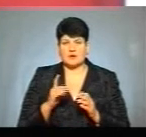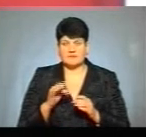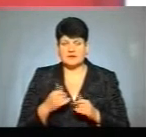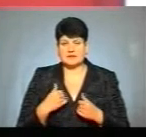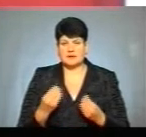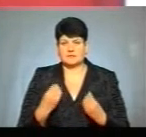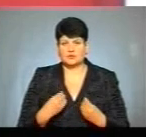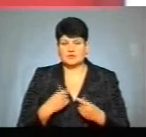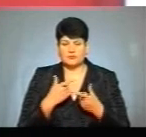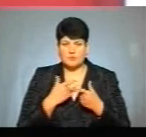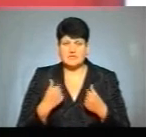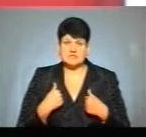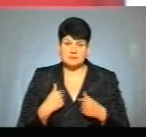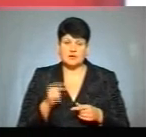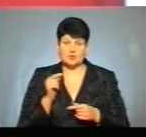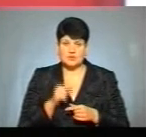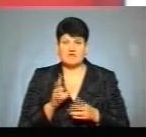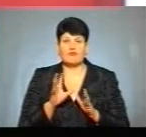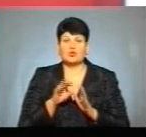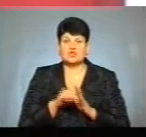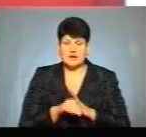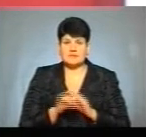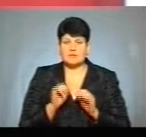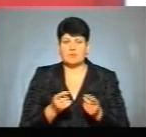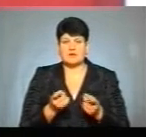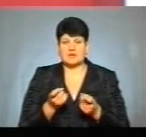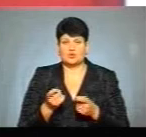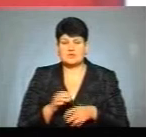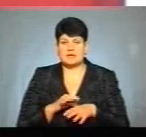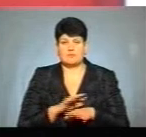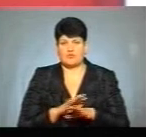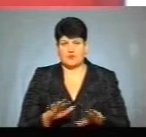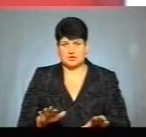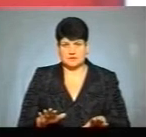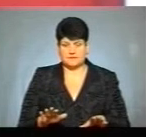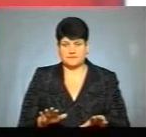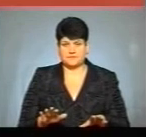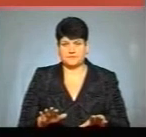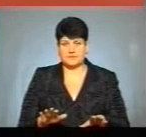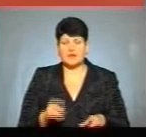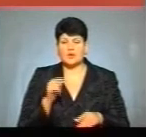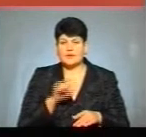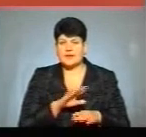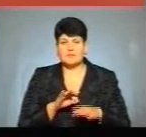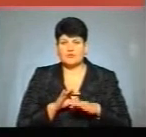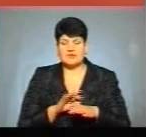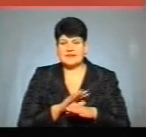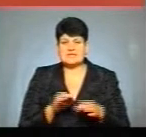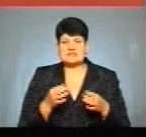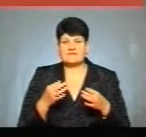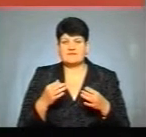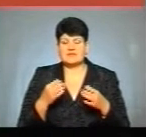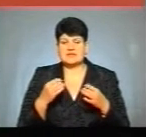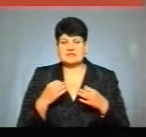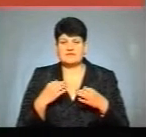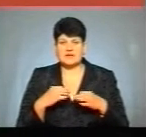нам поступить інформація, і ми тоді вже включаємося і можемо притягнути за непроходження. Хоча його непроходження не звільняє,